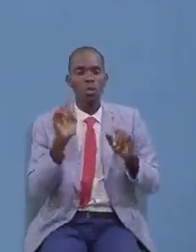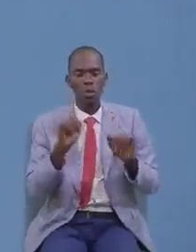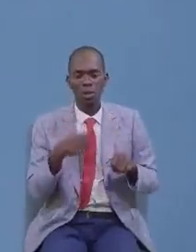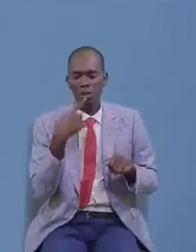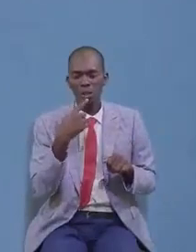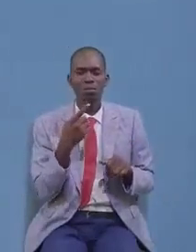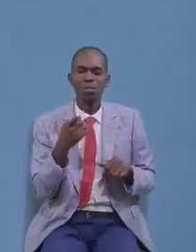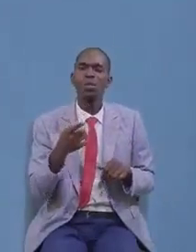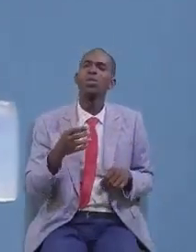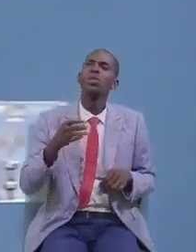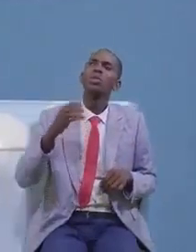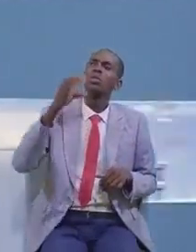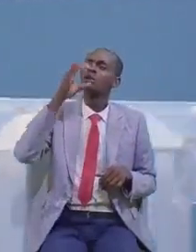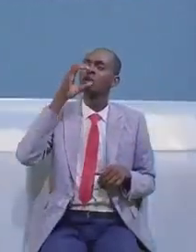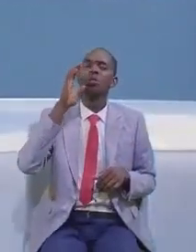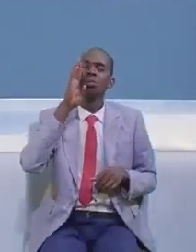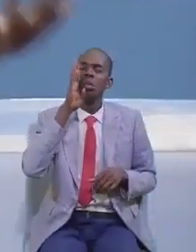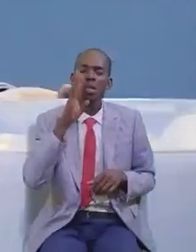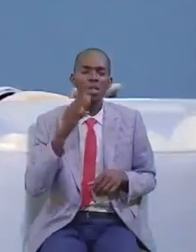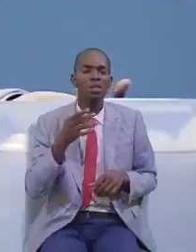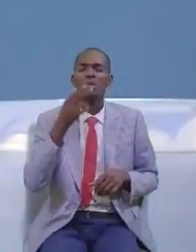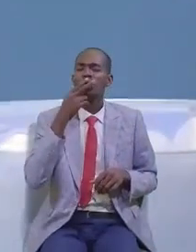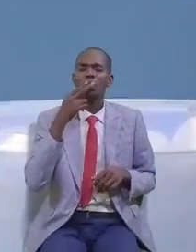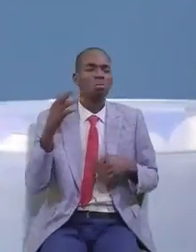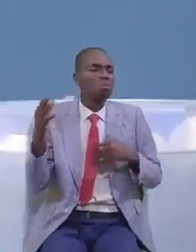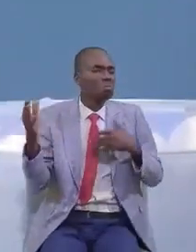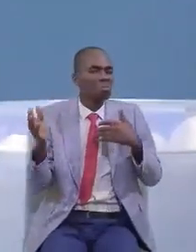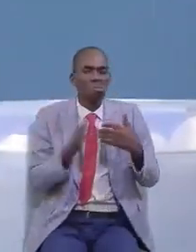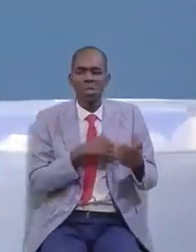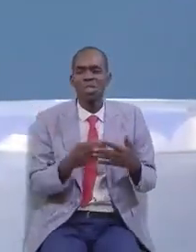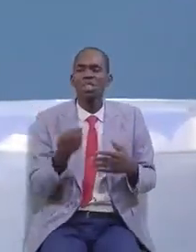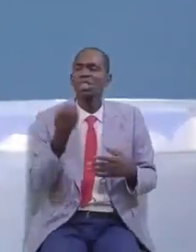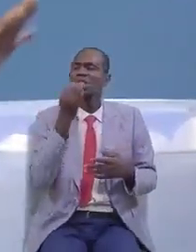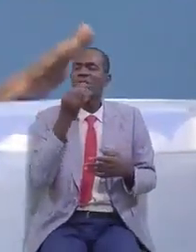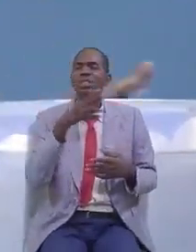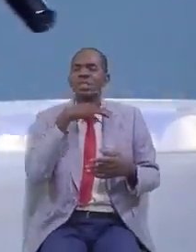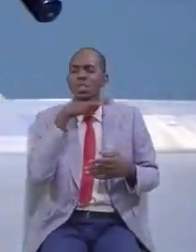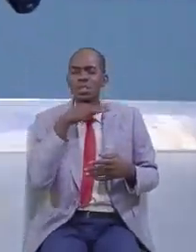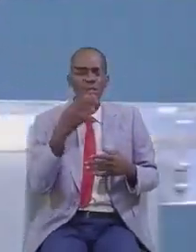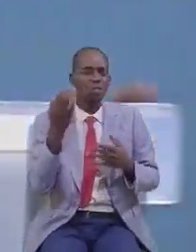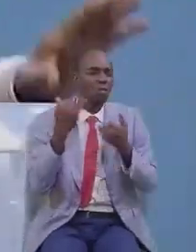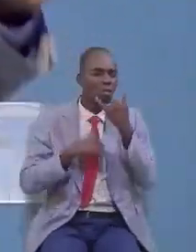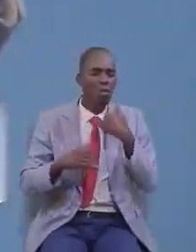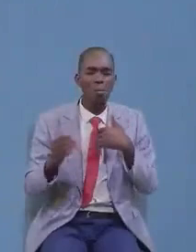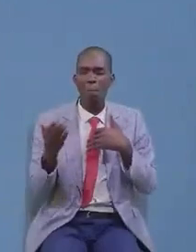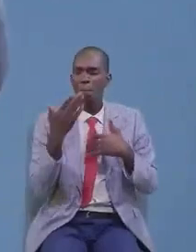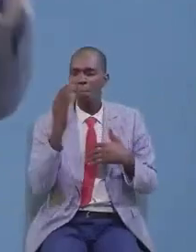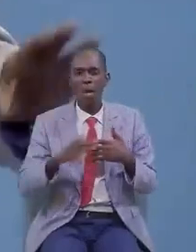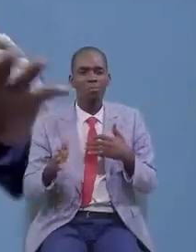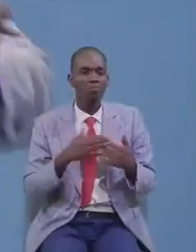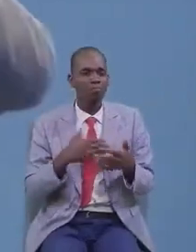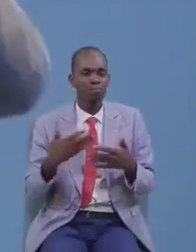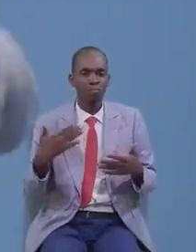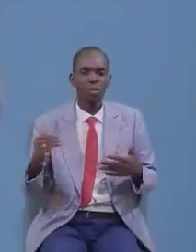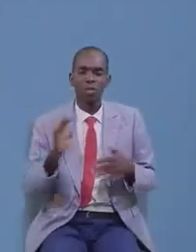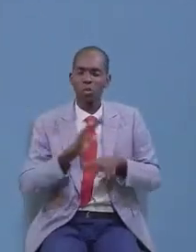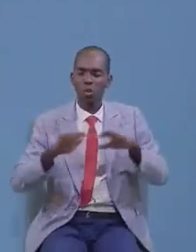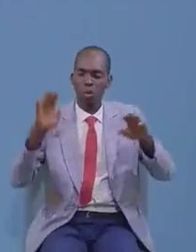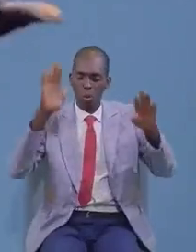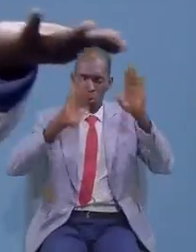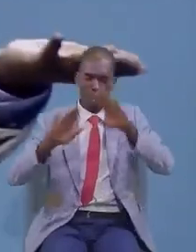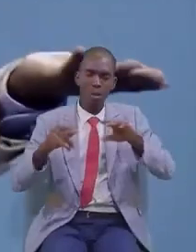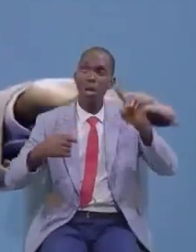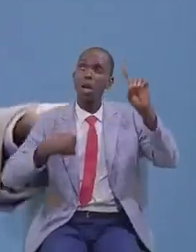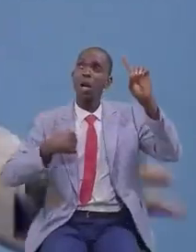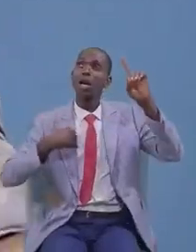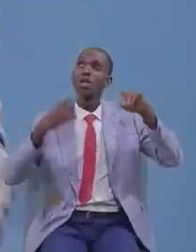to drink, smoke what you want to smoke, and eat whatever you want to eat, don't worry about it, I'll watch over your health for you. You